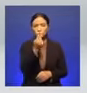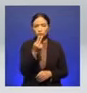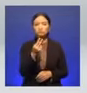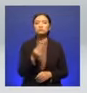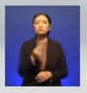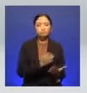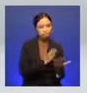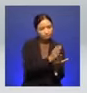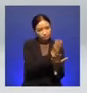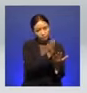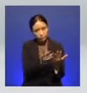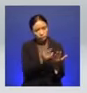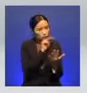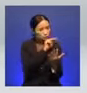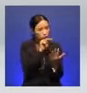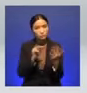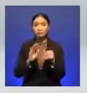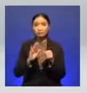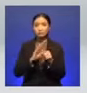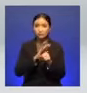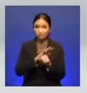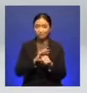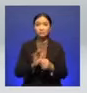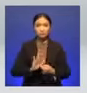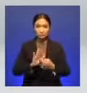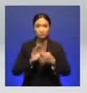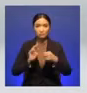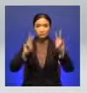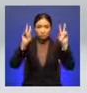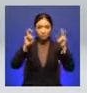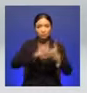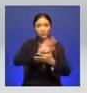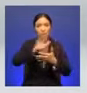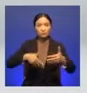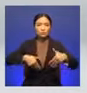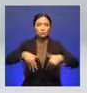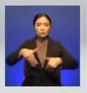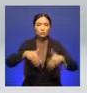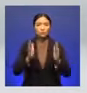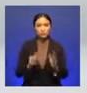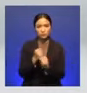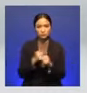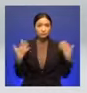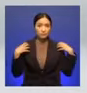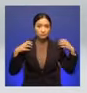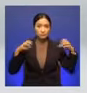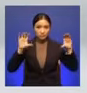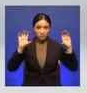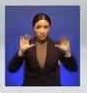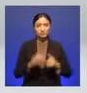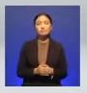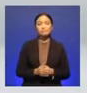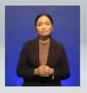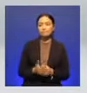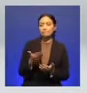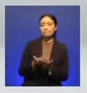ทุกด้านนะครับยกตัวอย่างอย่างเช่นประเด็นเรื่องของพี่น้องข้าราชการเนี่ยเราก็จะพบว่าตอนที่ได้รับบำนาญเนี่ย